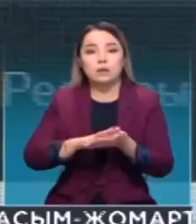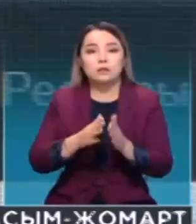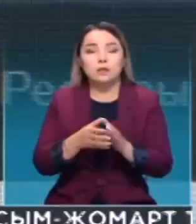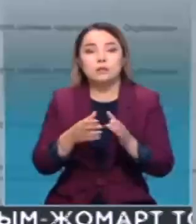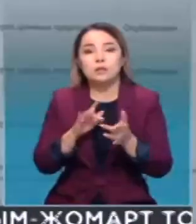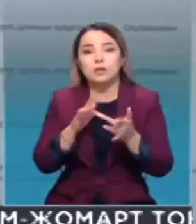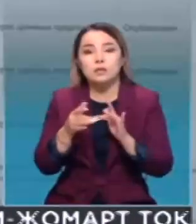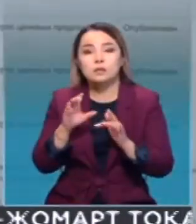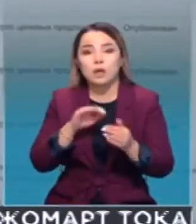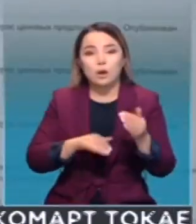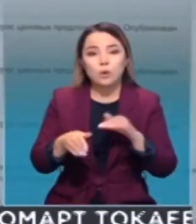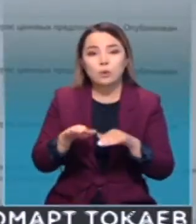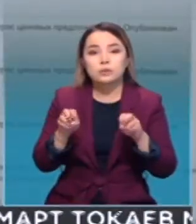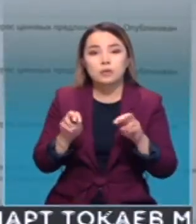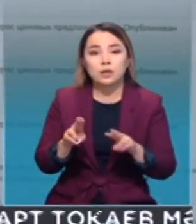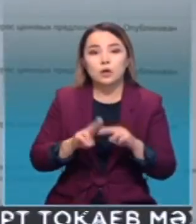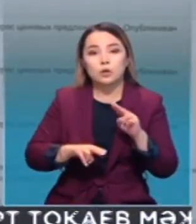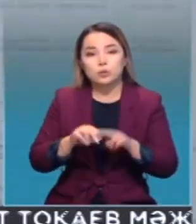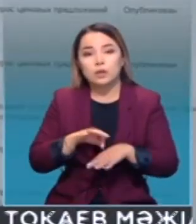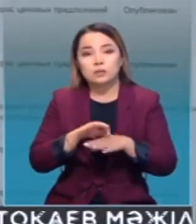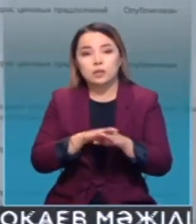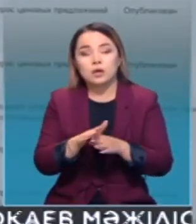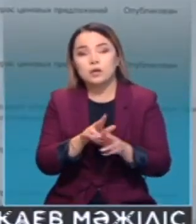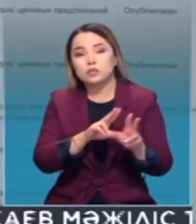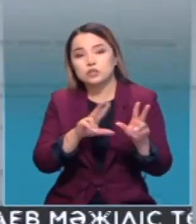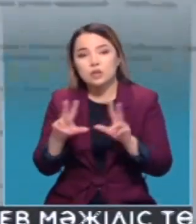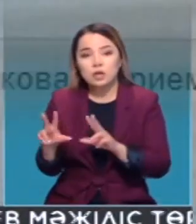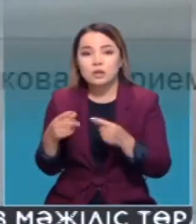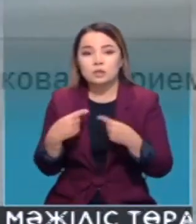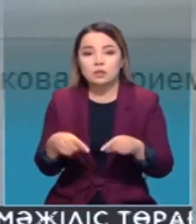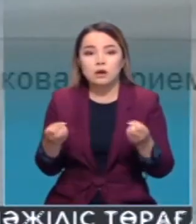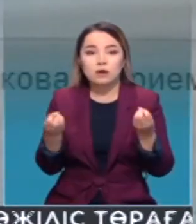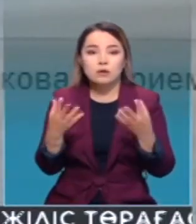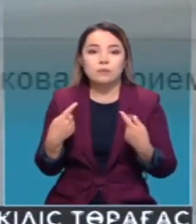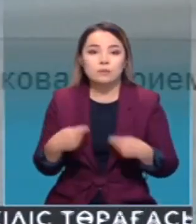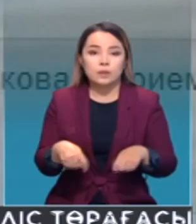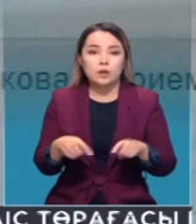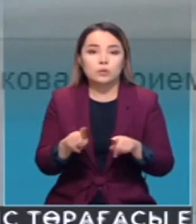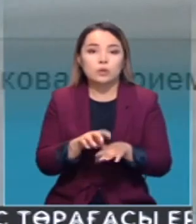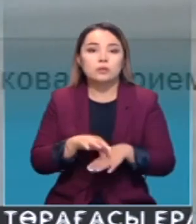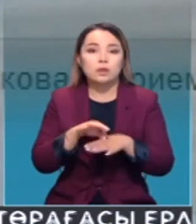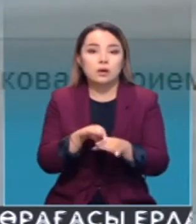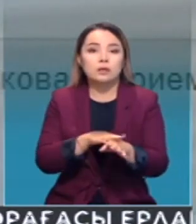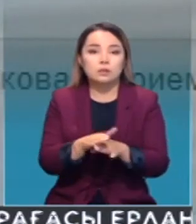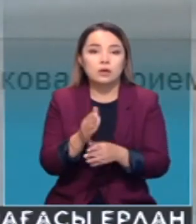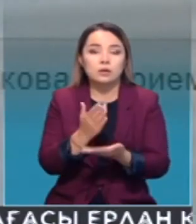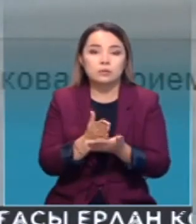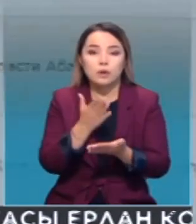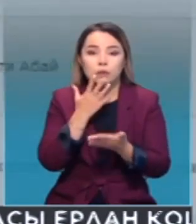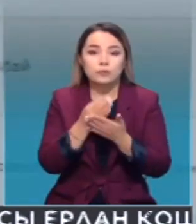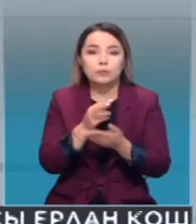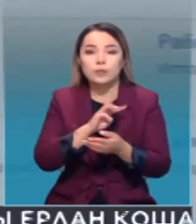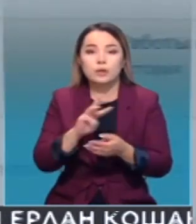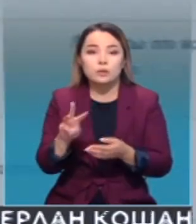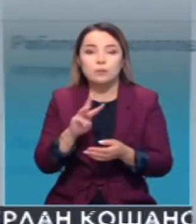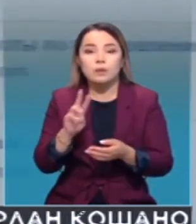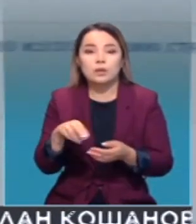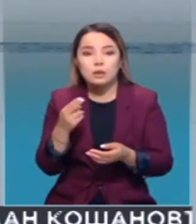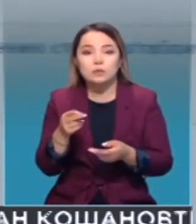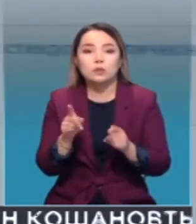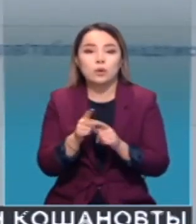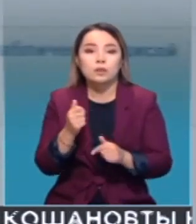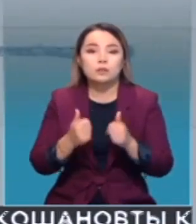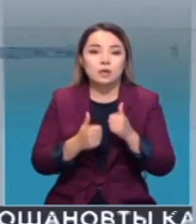сайтында Таукен құрылыс саласынан бастап, жиһаздар мен қарапайым канцеляриялық тауарларды жеткізіп беру үшін миллиондардың, миллиардтардың